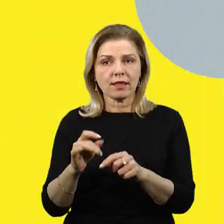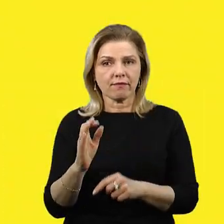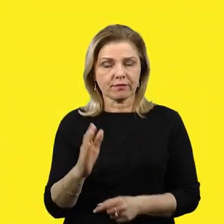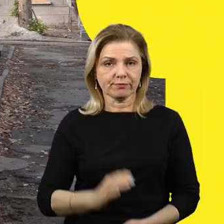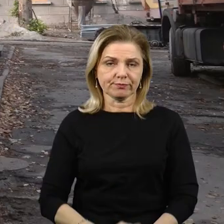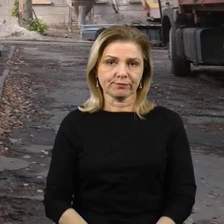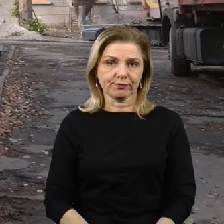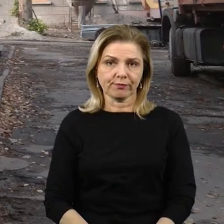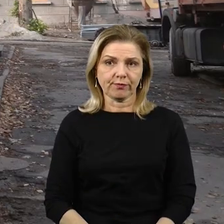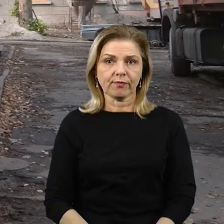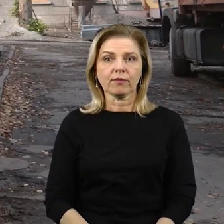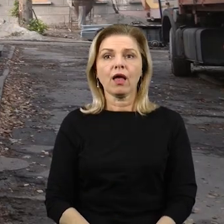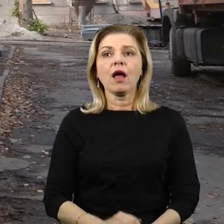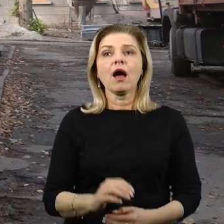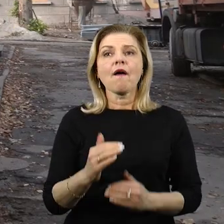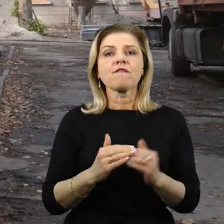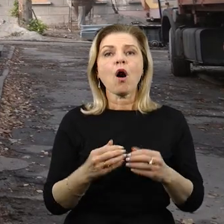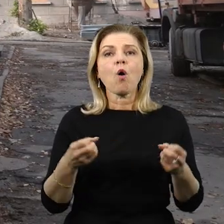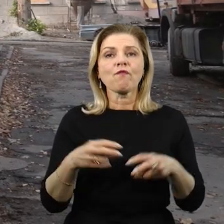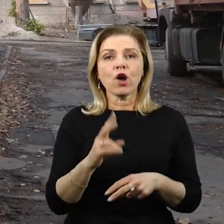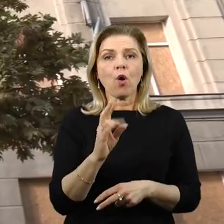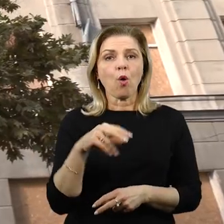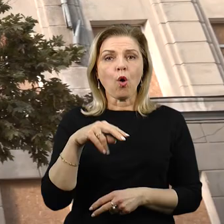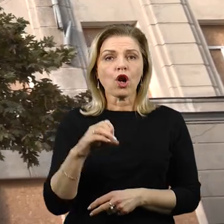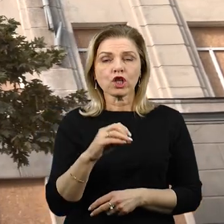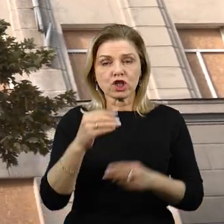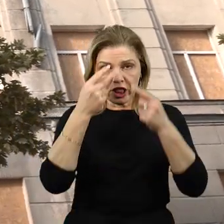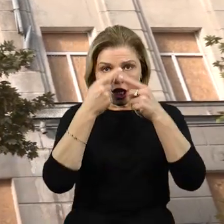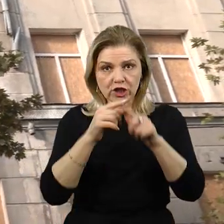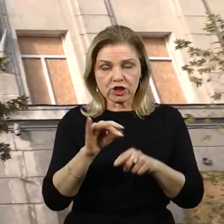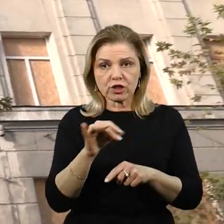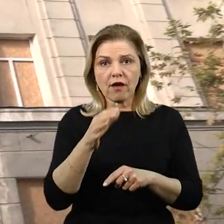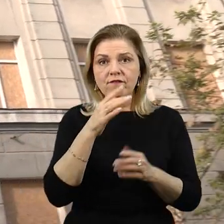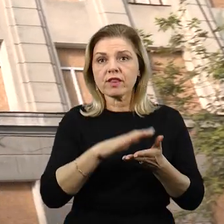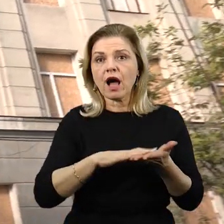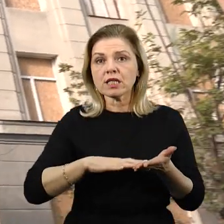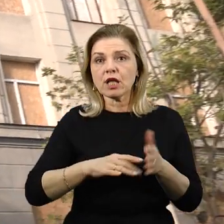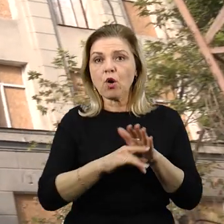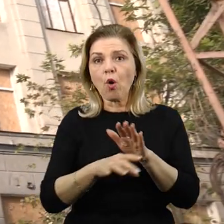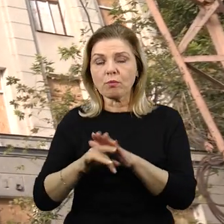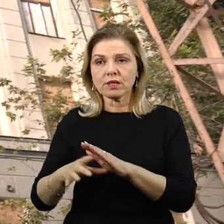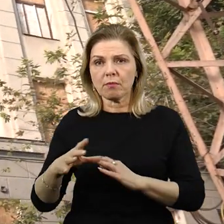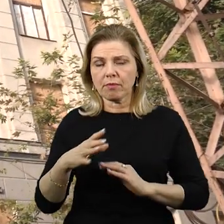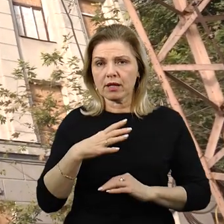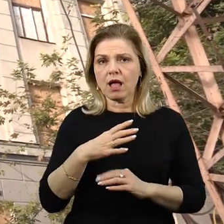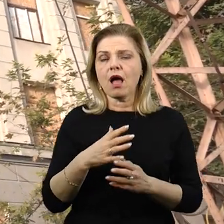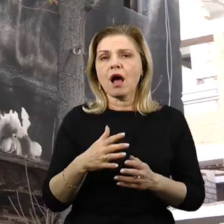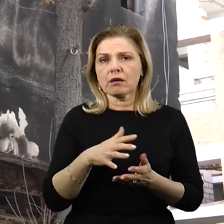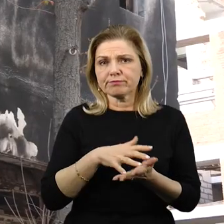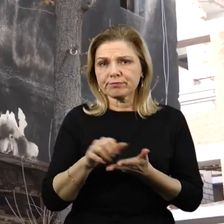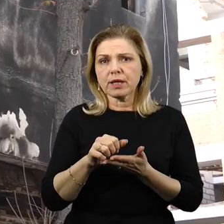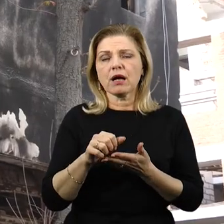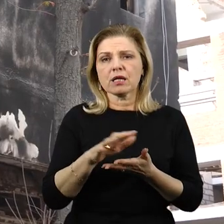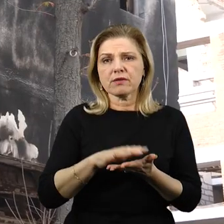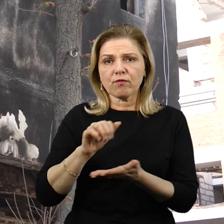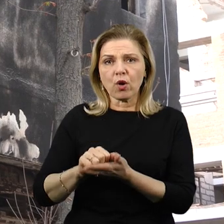об'єктів політехнічному фаховому коледжу внаслідок російських обстрілів було завдано збитків більш ніж на 50 млн